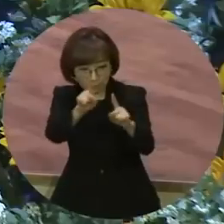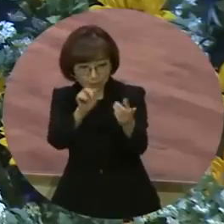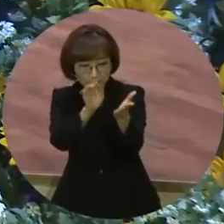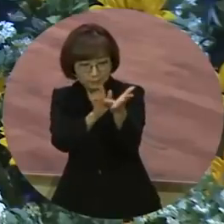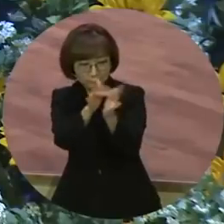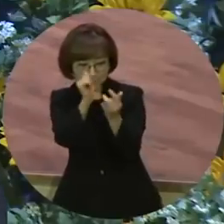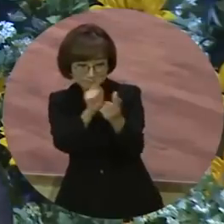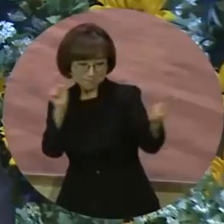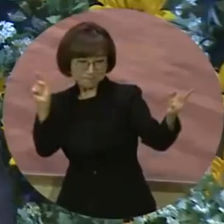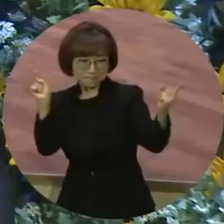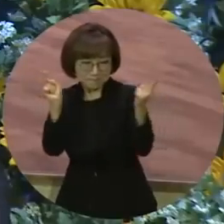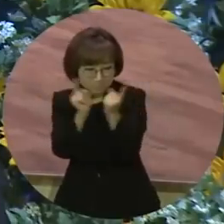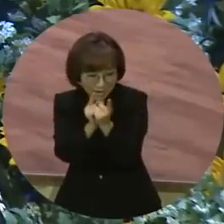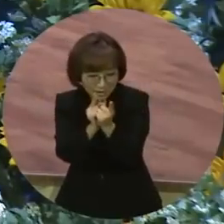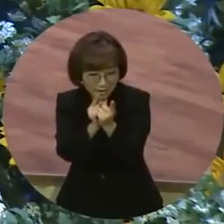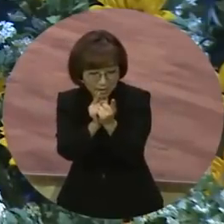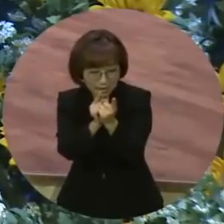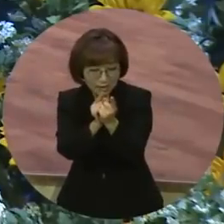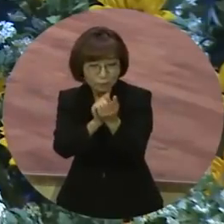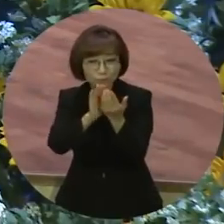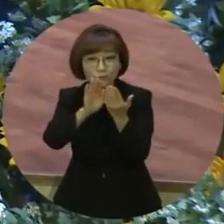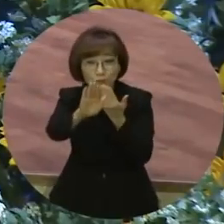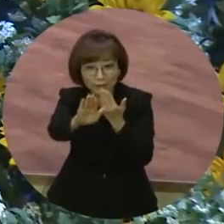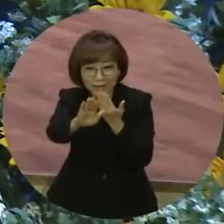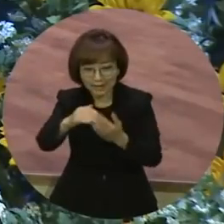자기 중심적 이 삶,